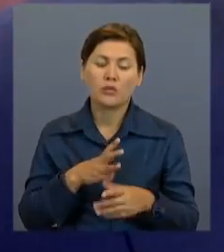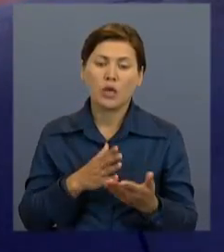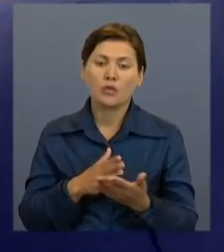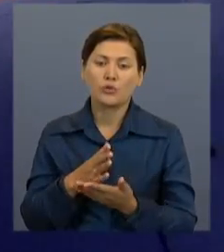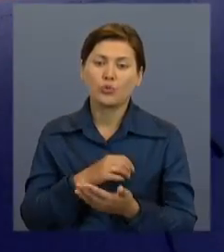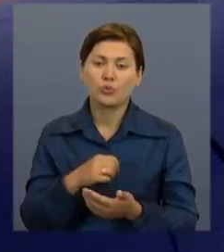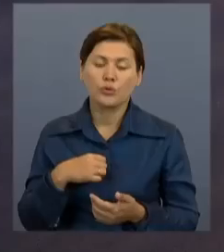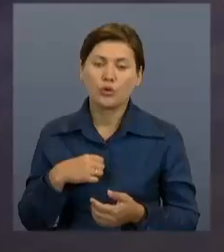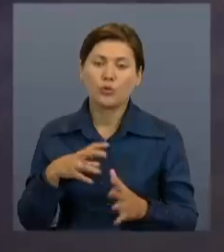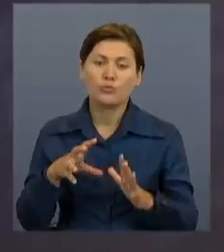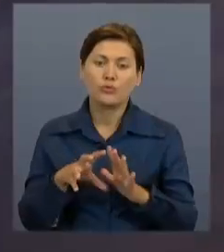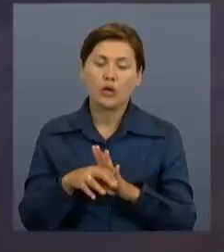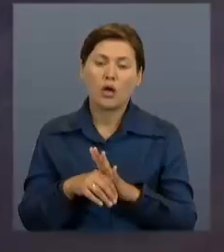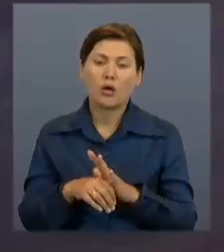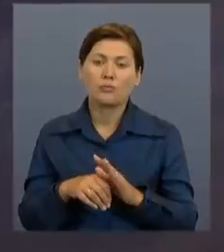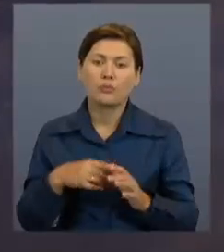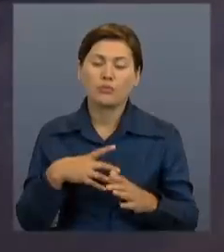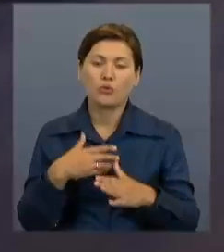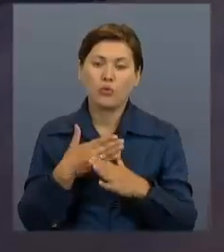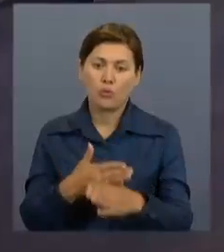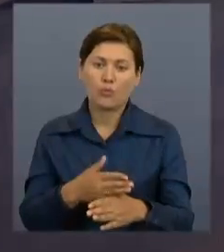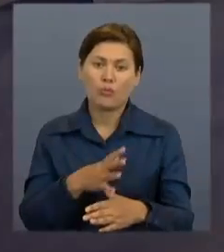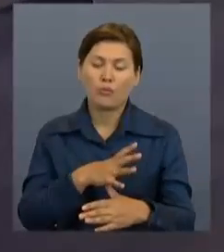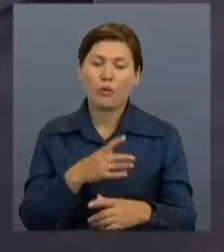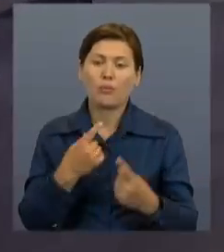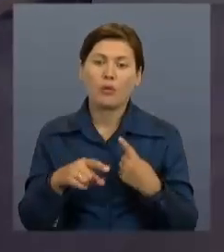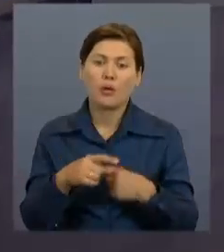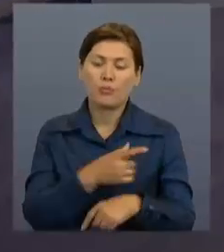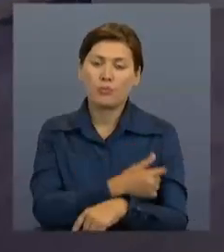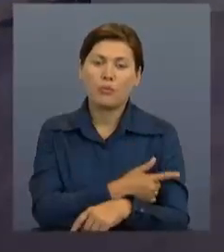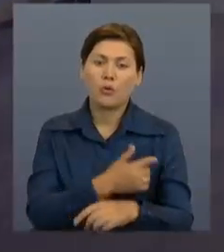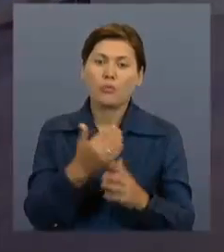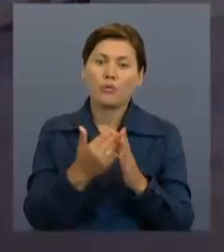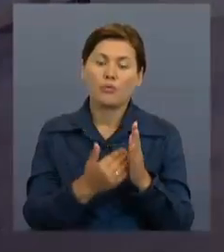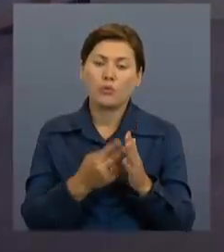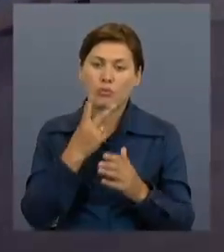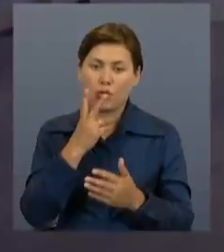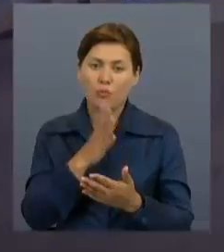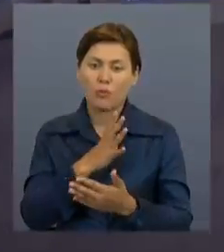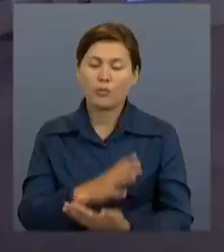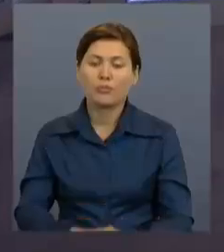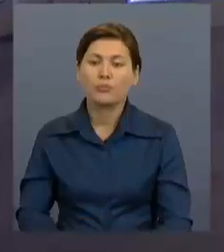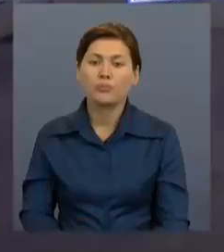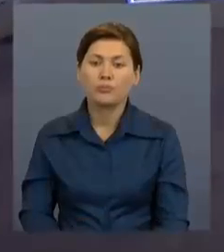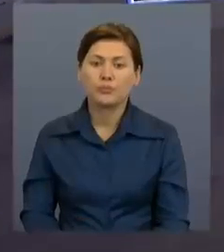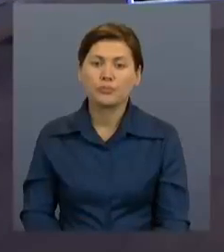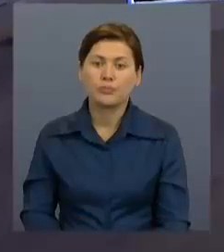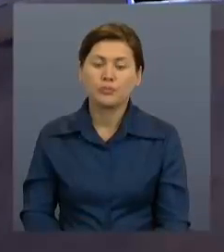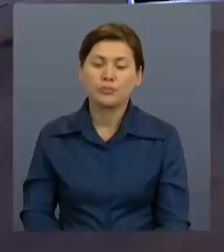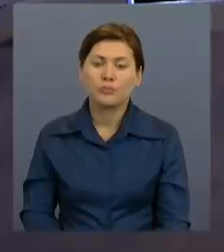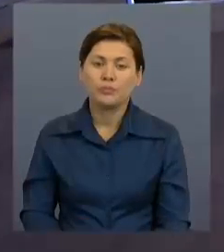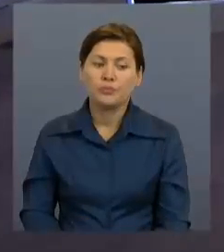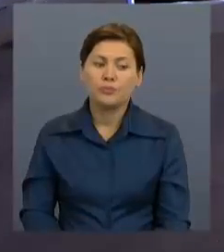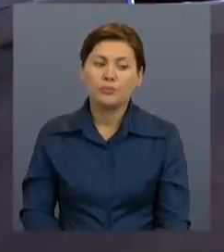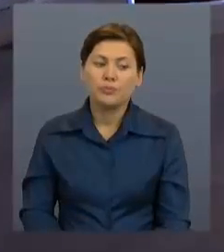саласының өзінің та қосымша пакеті болады. Онда басқа медициналық қызметтің тізімдері көрсетіледі. Мына ертең осы тұрғыдан